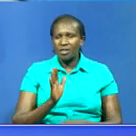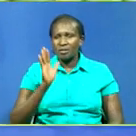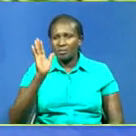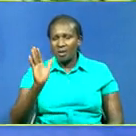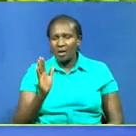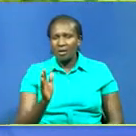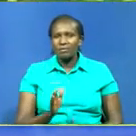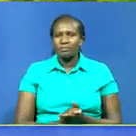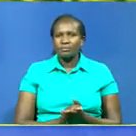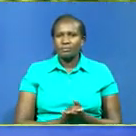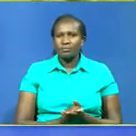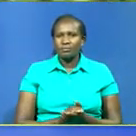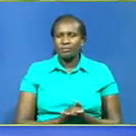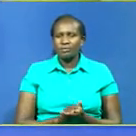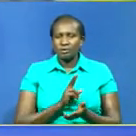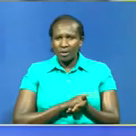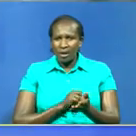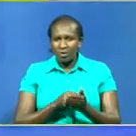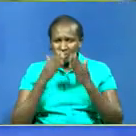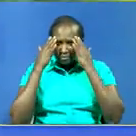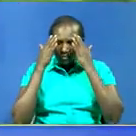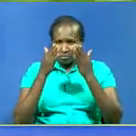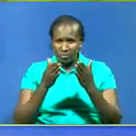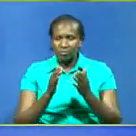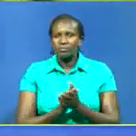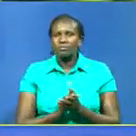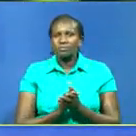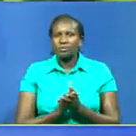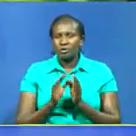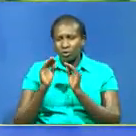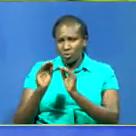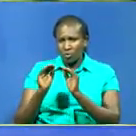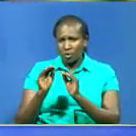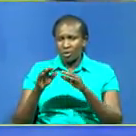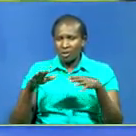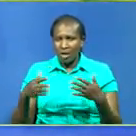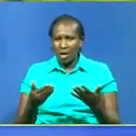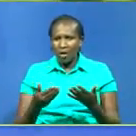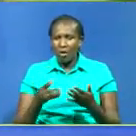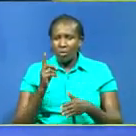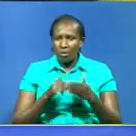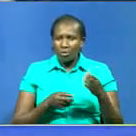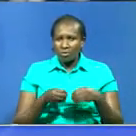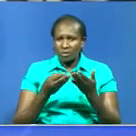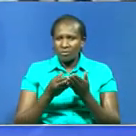angazia sako na kretanet, lengo kuu likiwa ni kufunza wajibu alilopewa